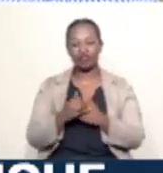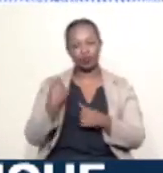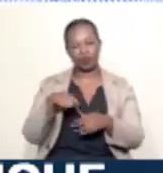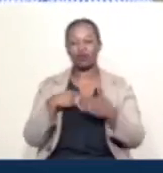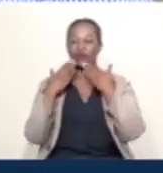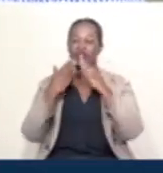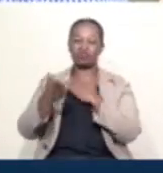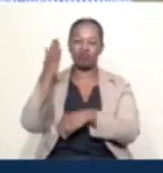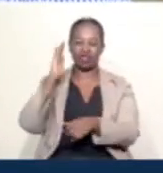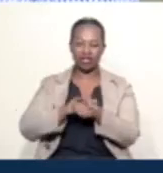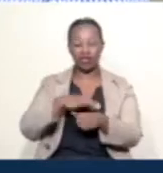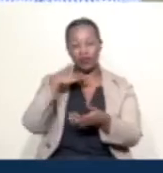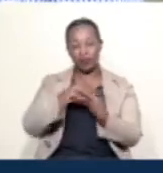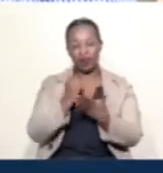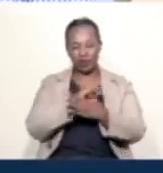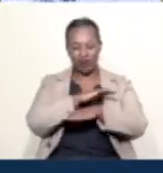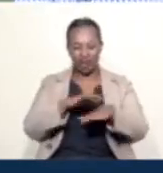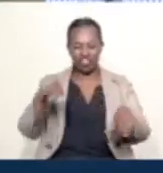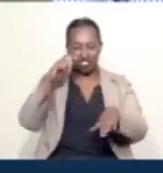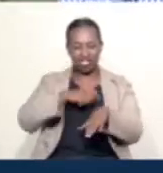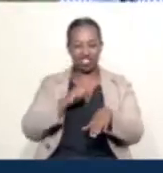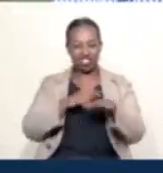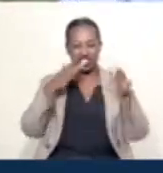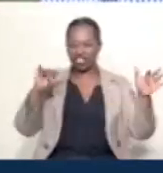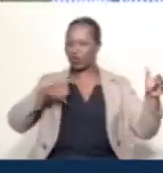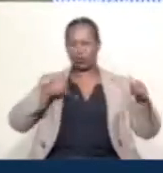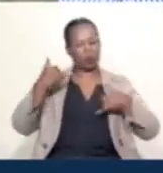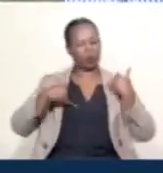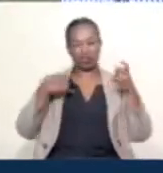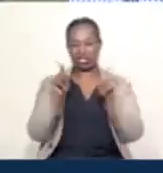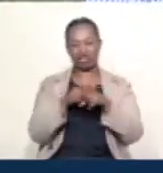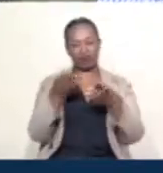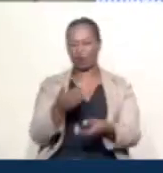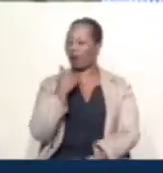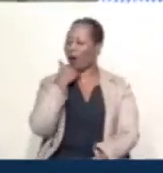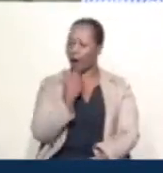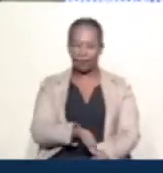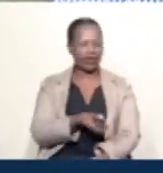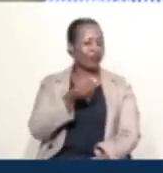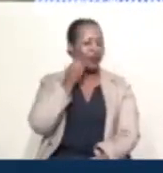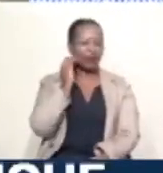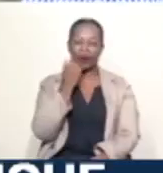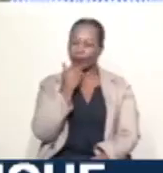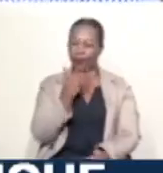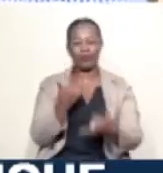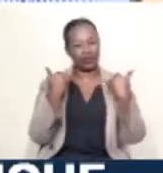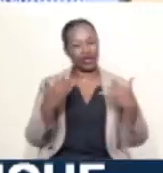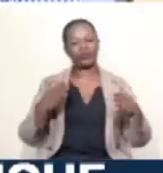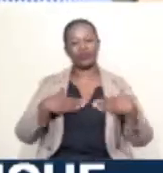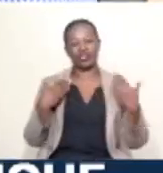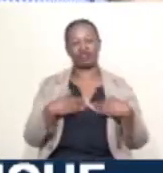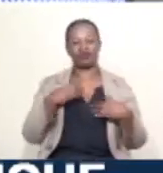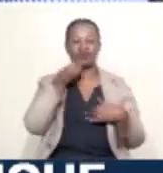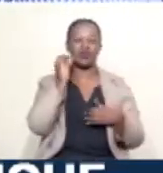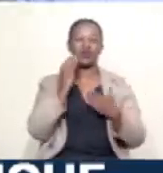turashima imana cyane kuko hari hashize igihe kinini tutidagadura gutya tutari mu rugo none turishimye turi hano mu rugo